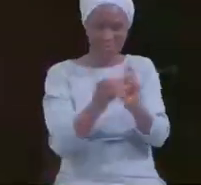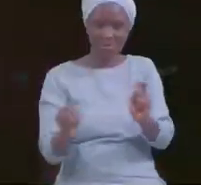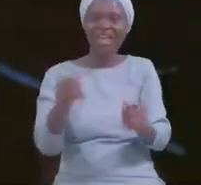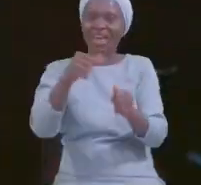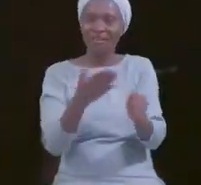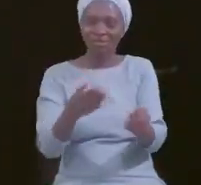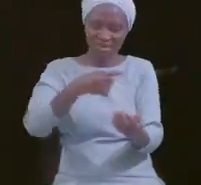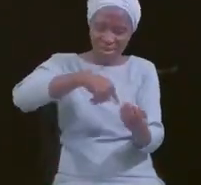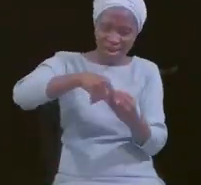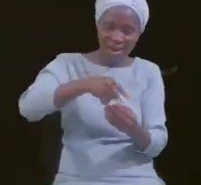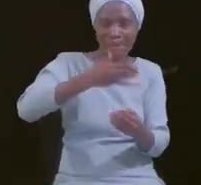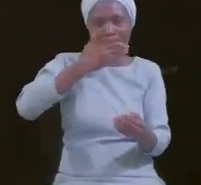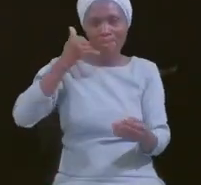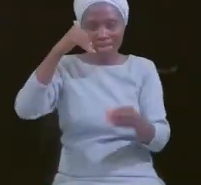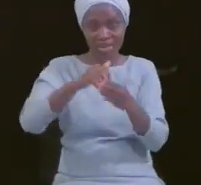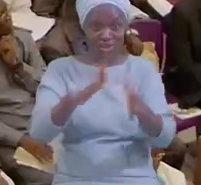vie maintenant.